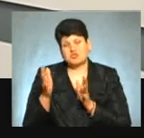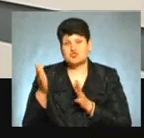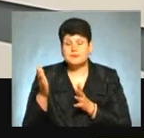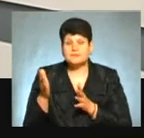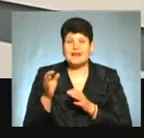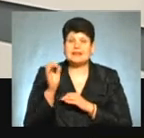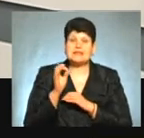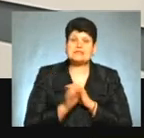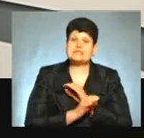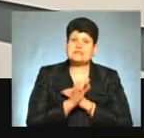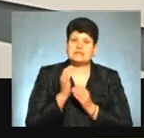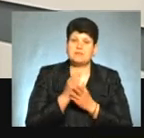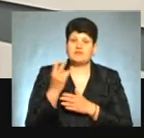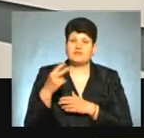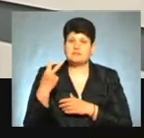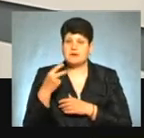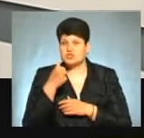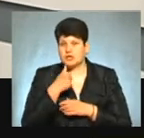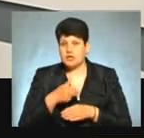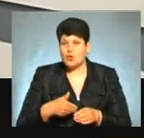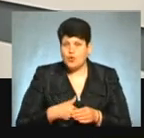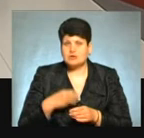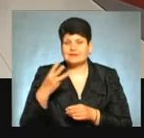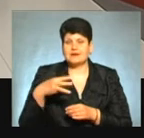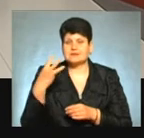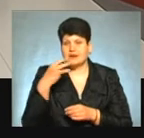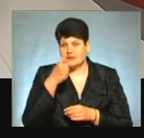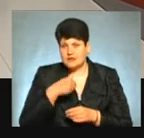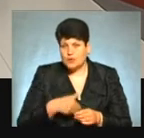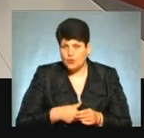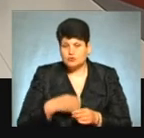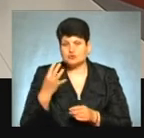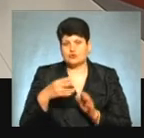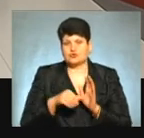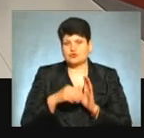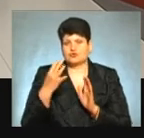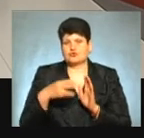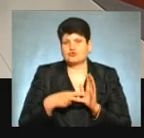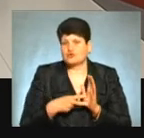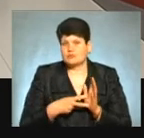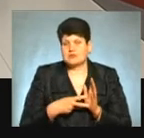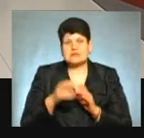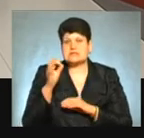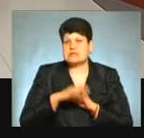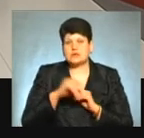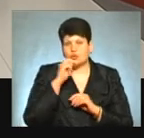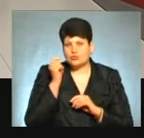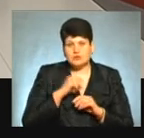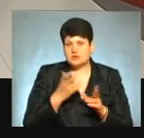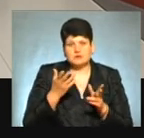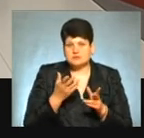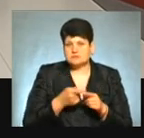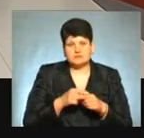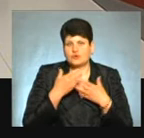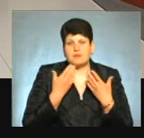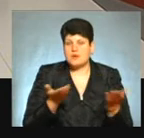Але схід мав 21-й рік голод, 33-й рік голод і 46-47-й. Західну Україну, на щастя, чаша сія